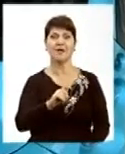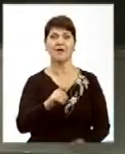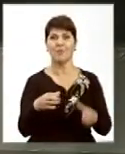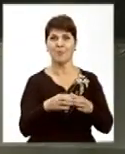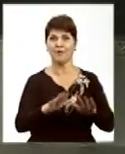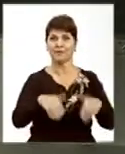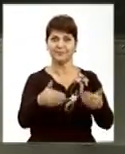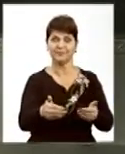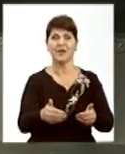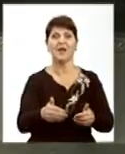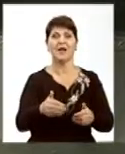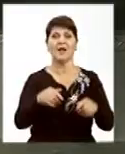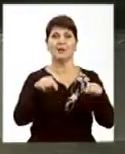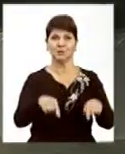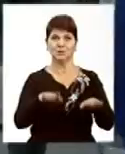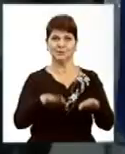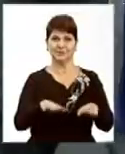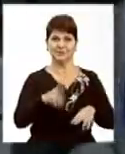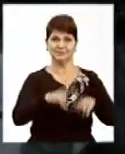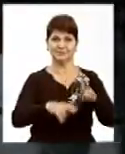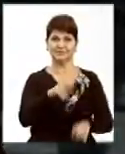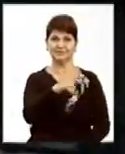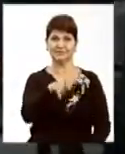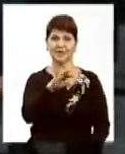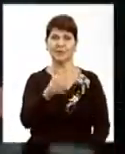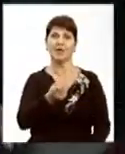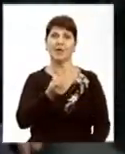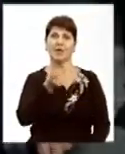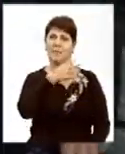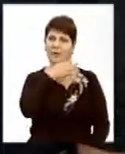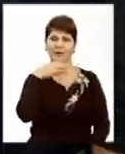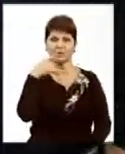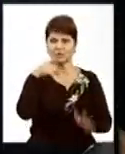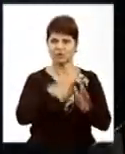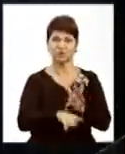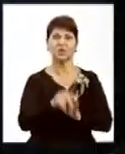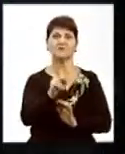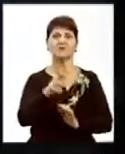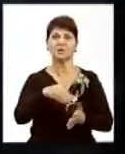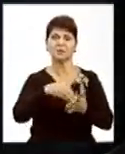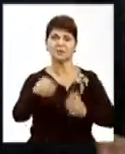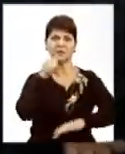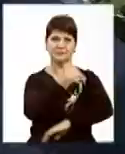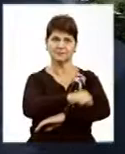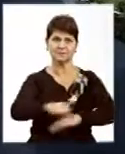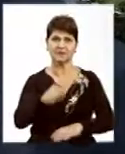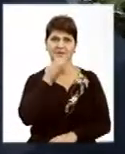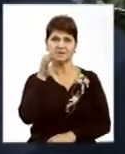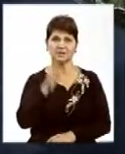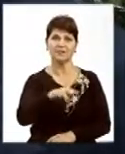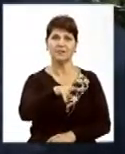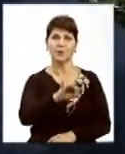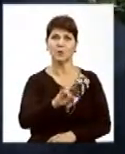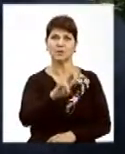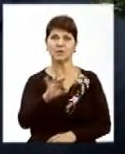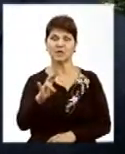а потім збудували на базі місцевого депо. Це в рази дешевше, ніж купувати новий, каже директор комунального підприємства Михайло Луценко. Саме краща машина